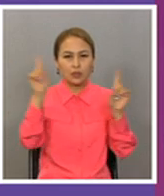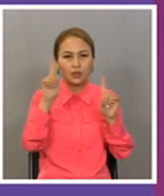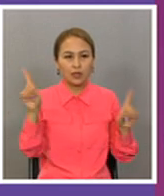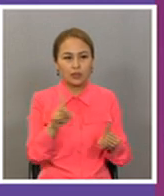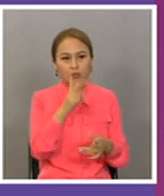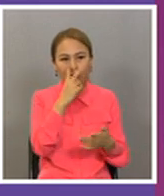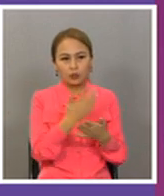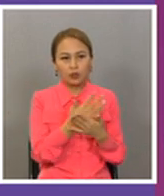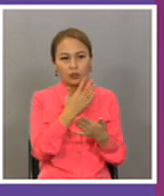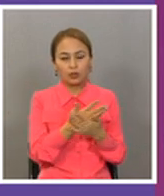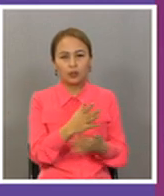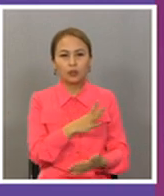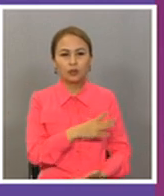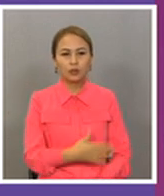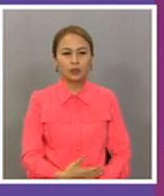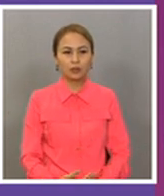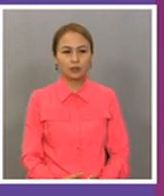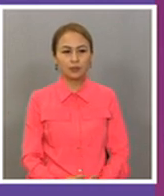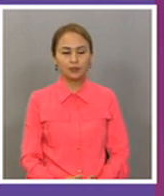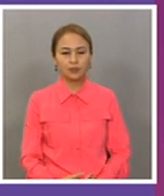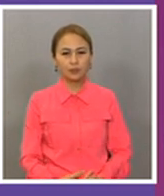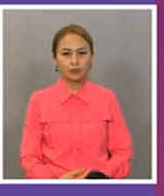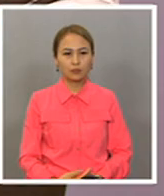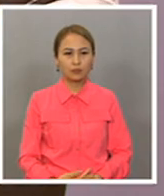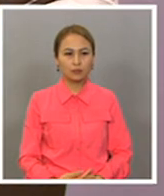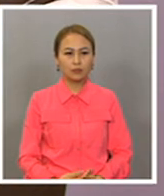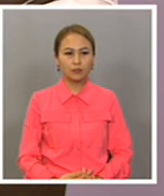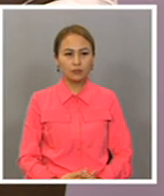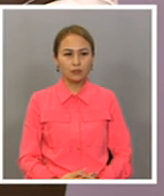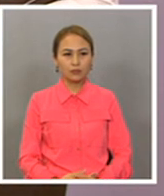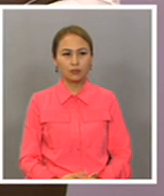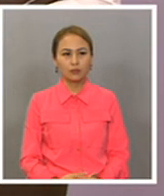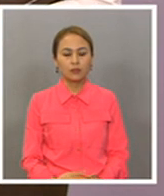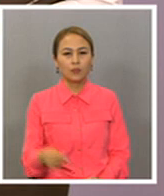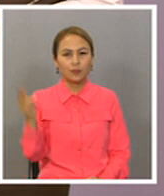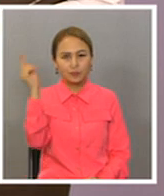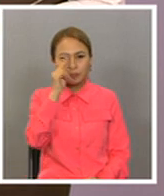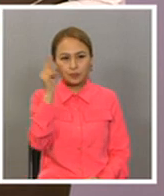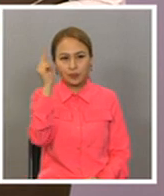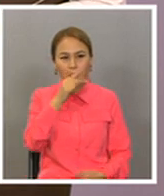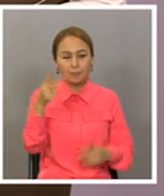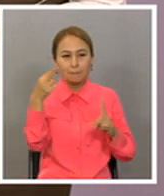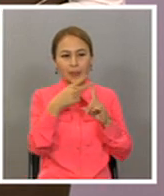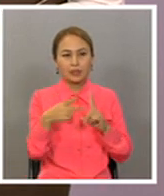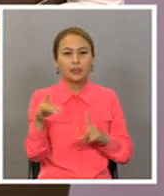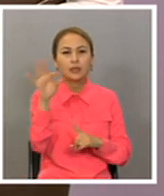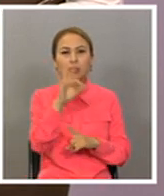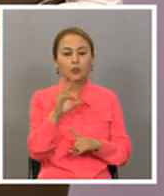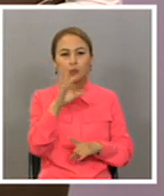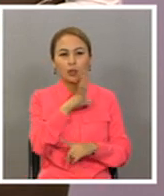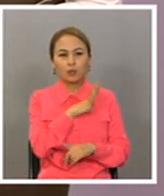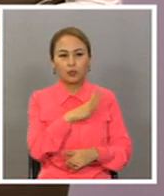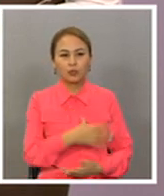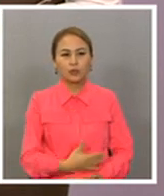bizge nayzağay türinde körinedi. Okuşlar mätinne turalı boldı.